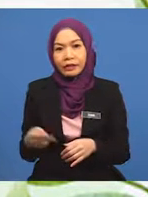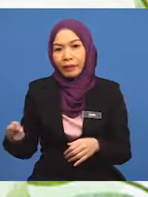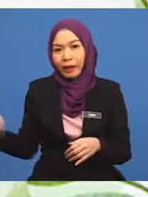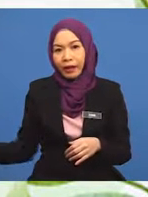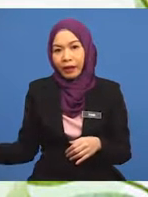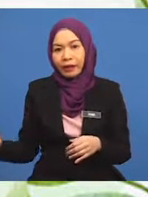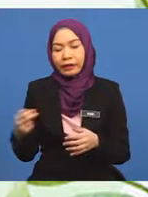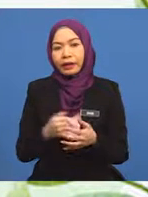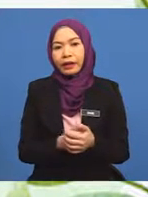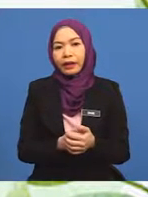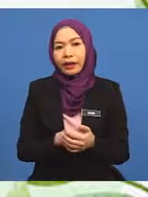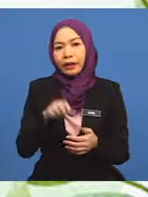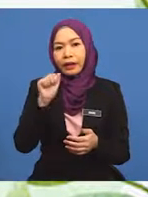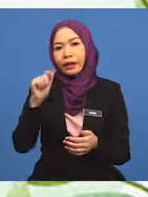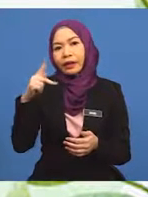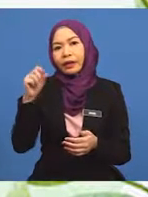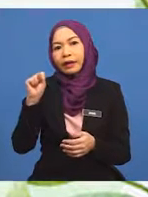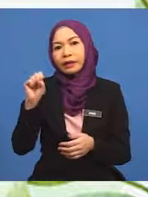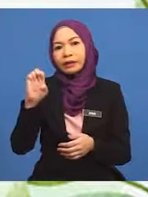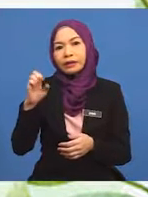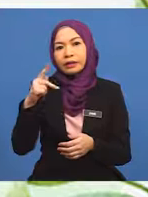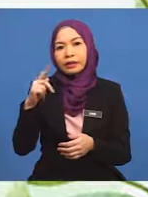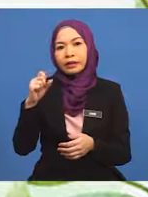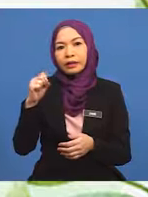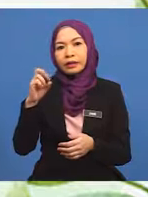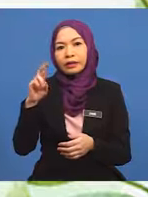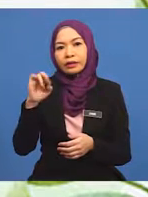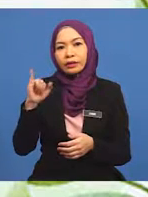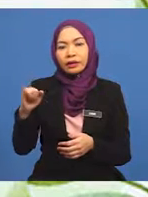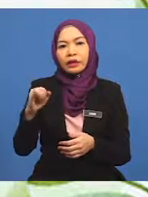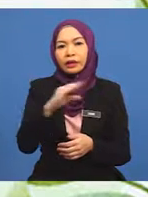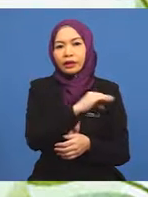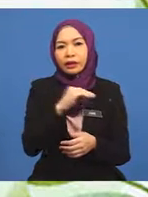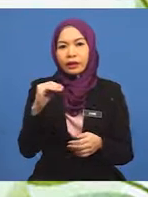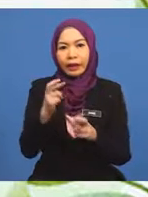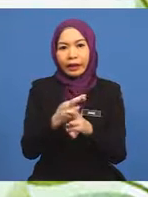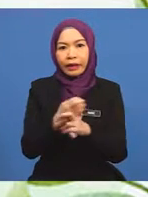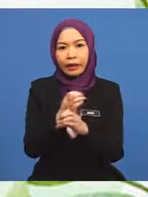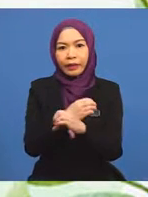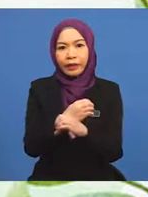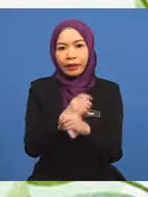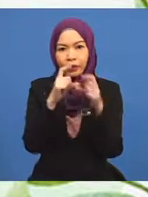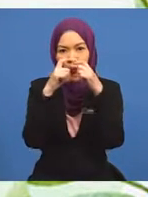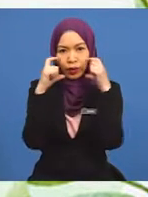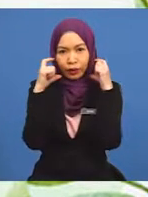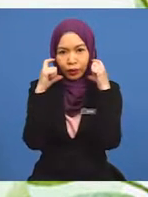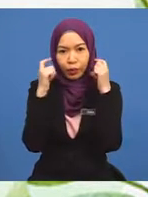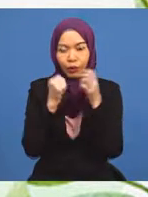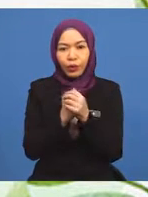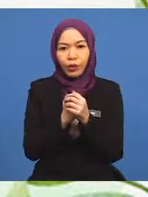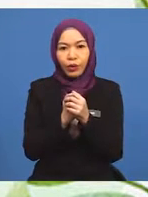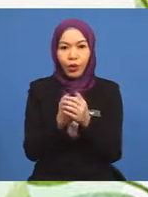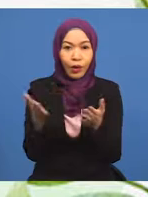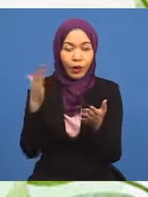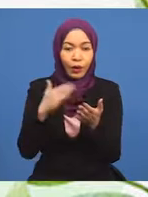aksesori dan reka bentuk agar menjadi pelitup mulut, lebih